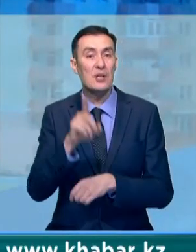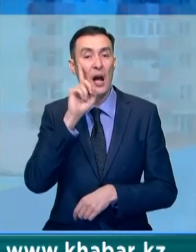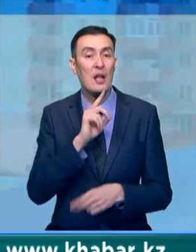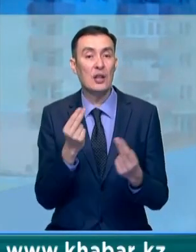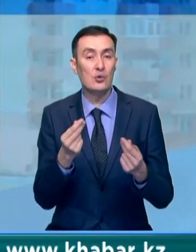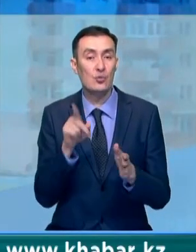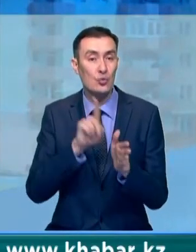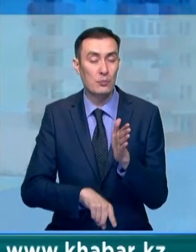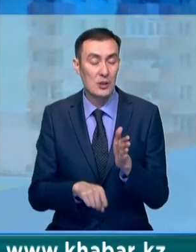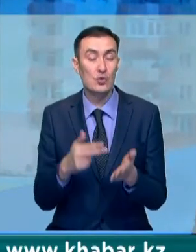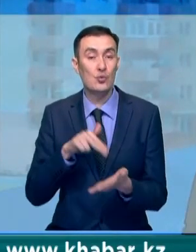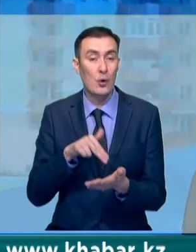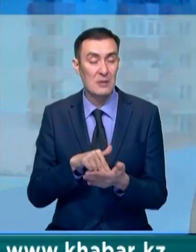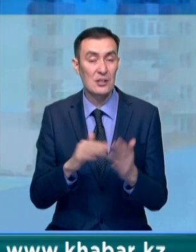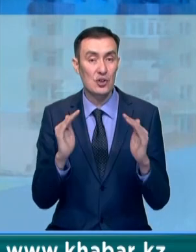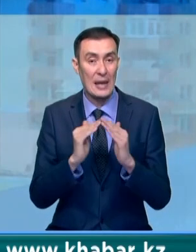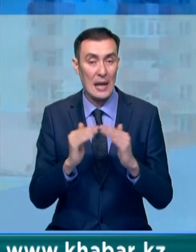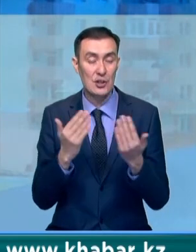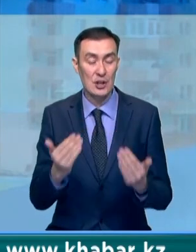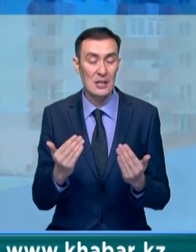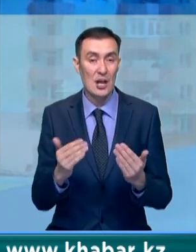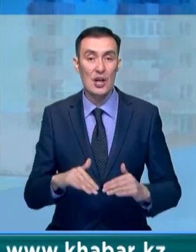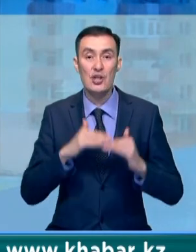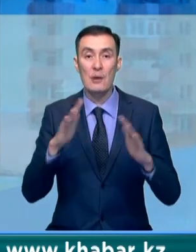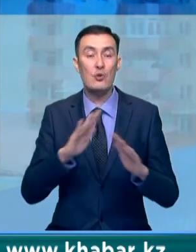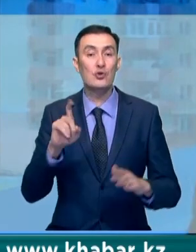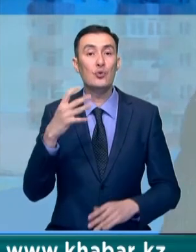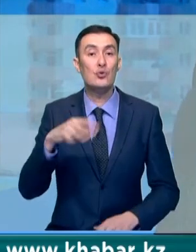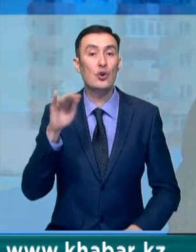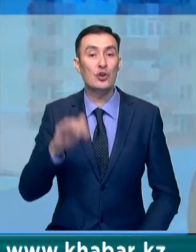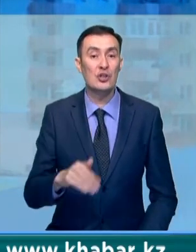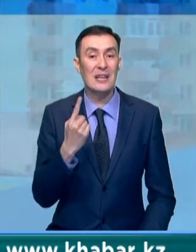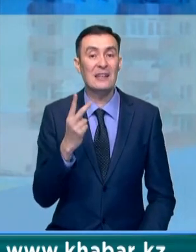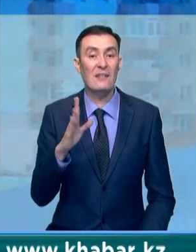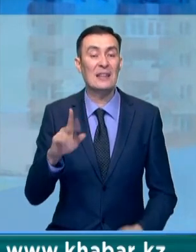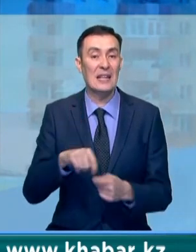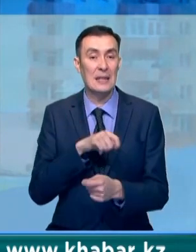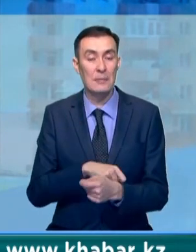То есть цена сегодня не выше 140 тысяч тенге у нас,